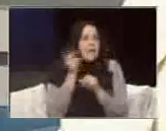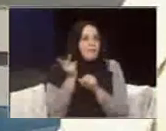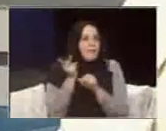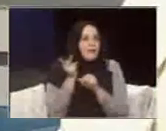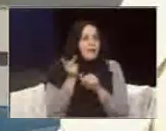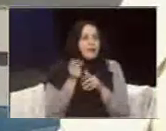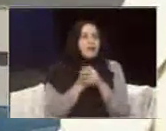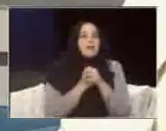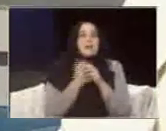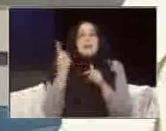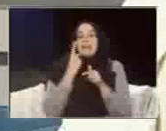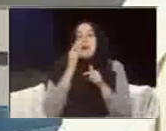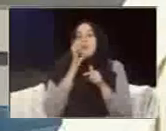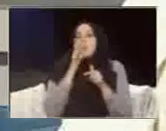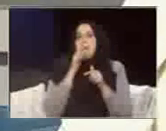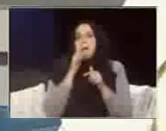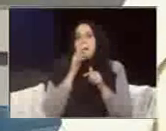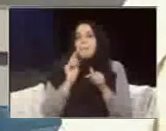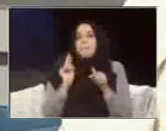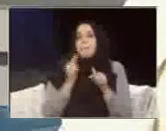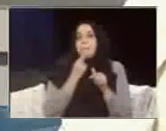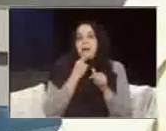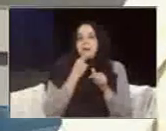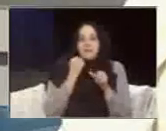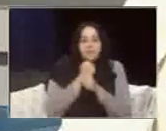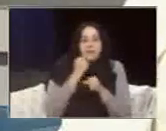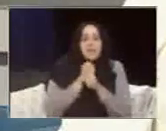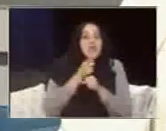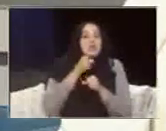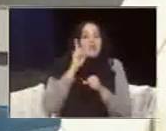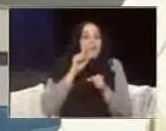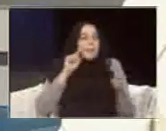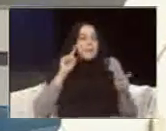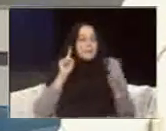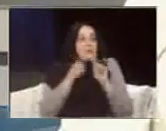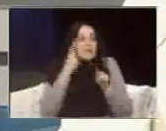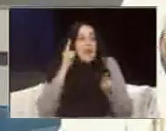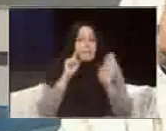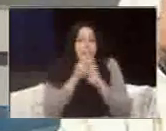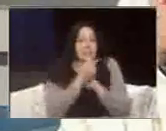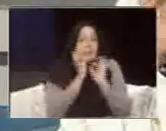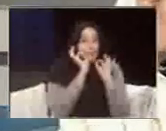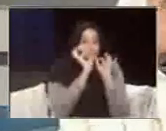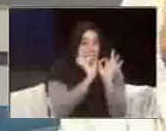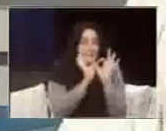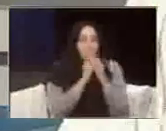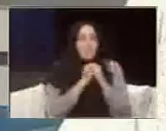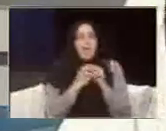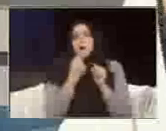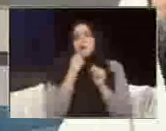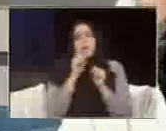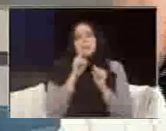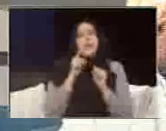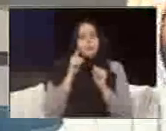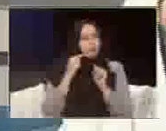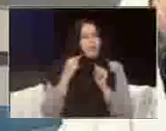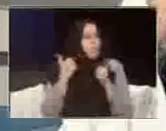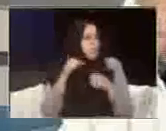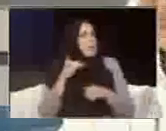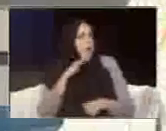للإنسان أن يتقن علمه أو تخصص إلا إذا تخصص فيه، وهذا لا يمنع من أن تكون له